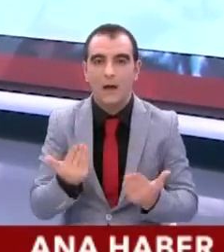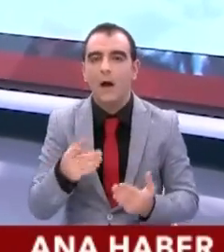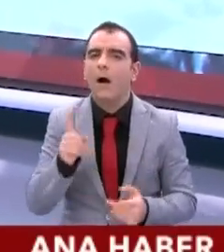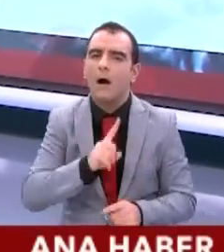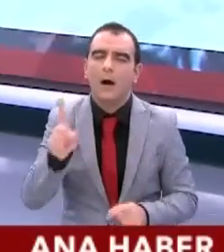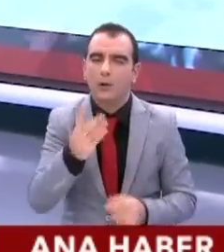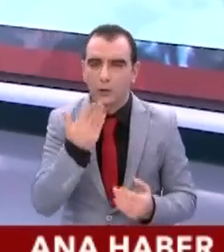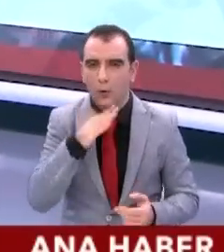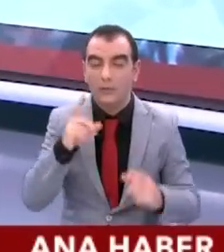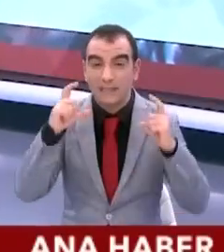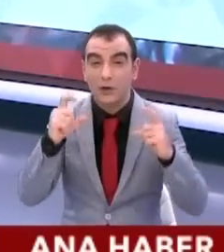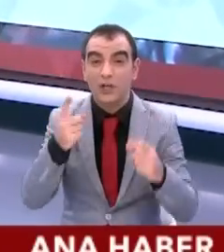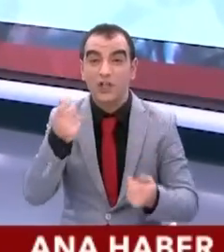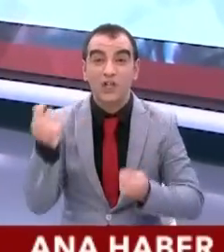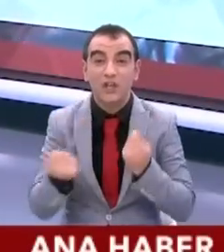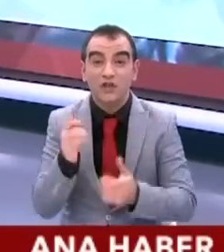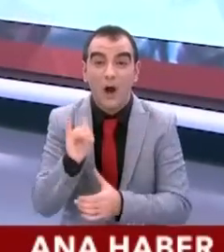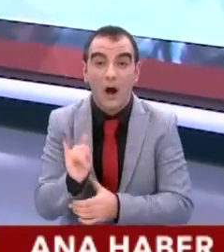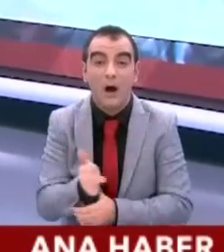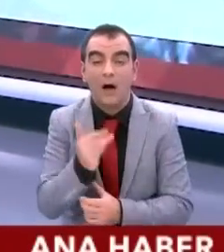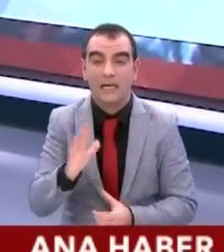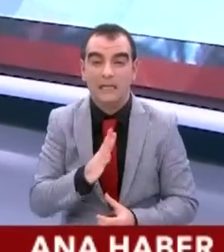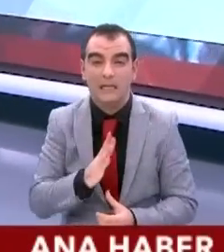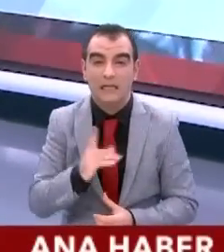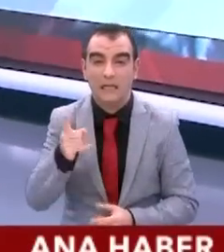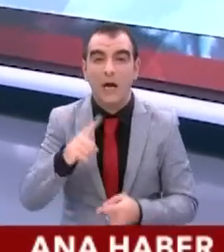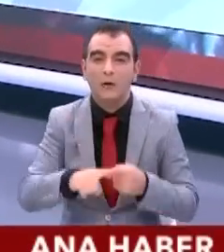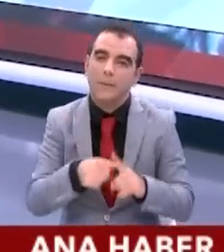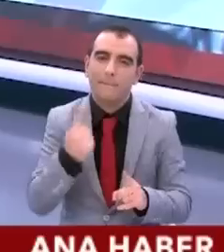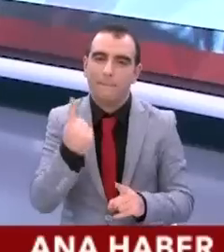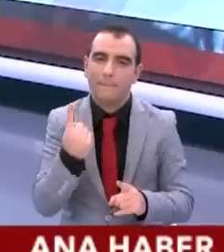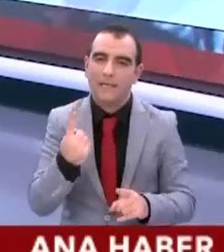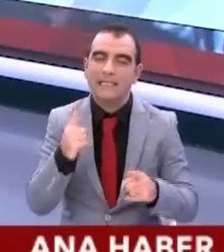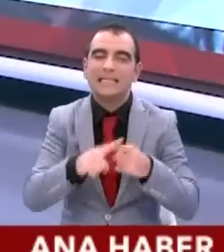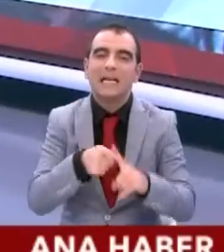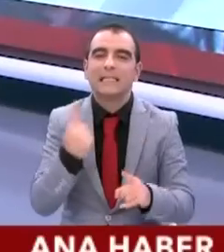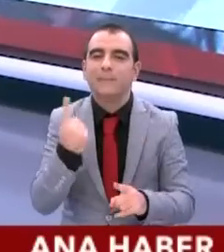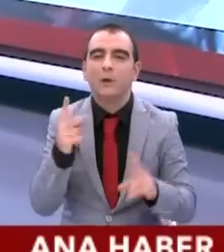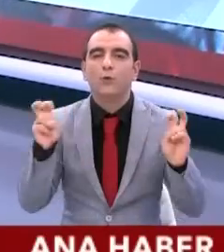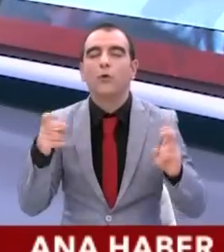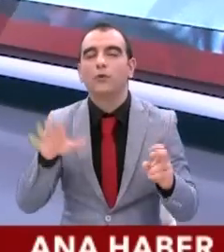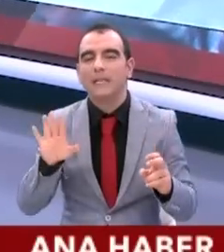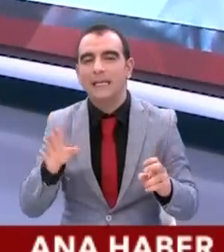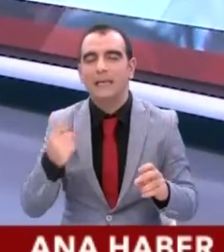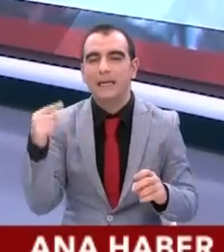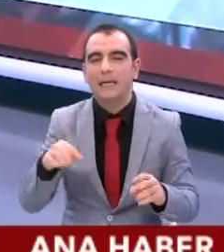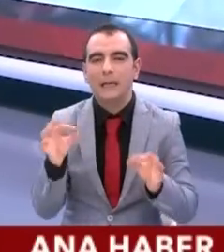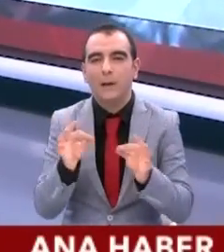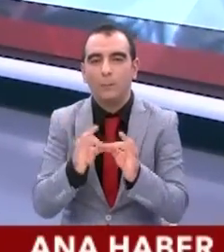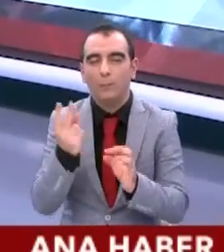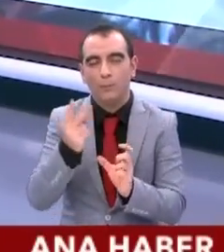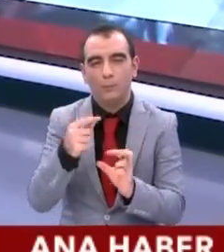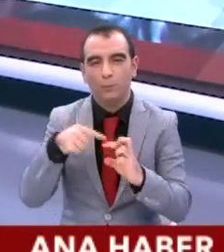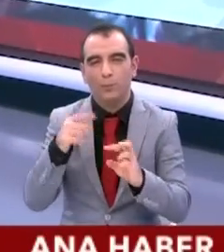bir şey yok SGK'dan Çok ciddi bir iş yükü söz konusu Bürokratik bir mesele siyasi bir mesele değil Onu da dediğim gibi daha önce SGK